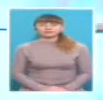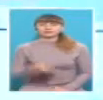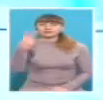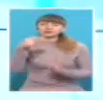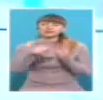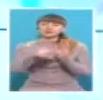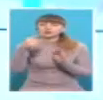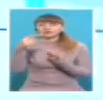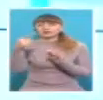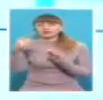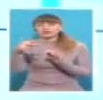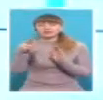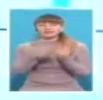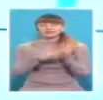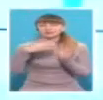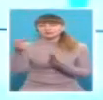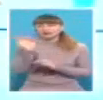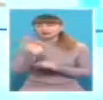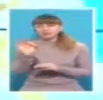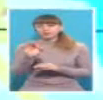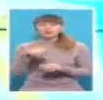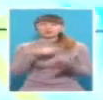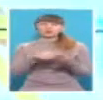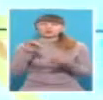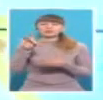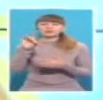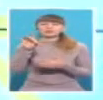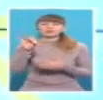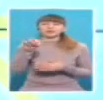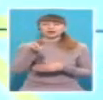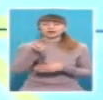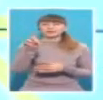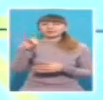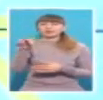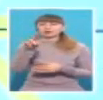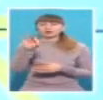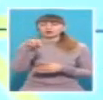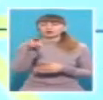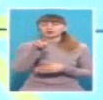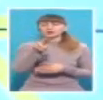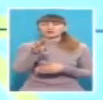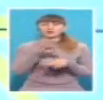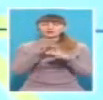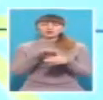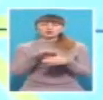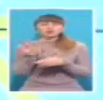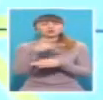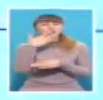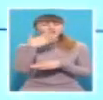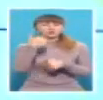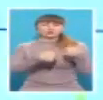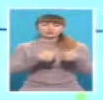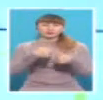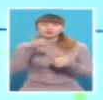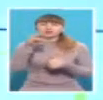26-29 қазан аралығында Сербияның Белград қаласында таэквондодан халықаралық турнир өтті. Іріктеу кезеңдерінде ел намысын қорыған